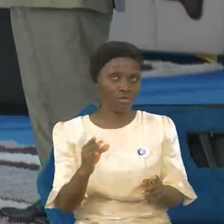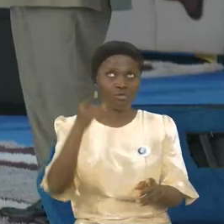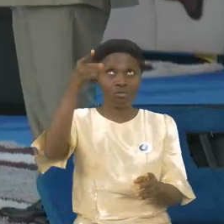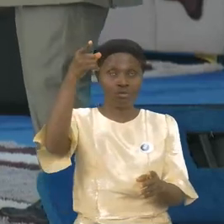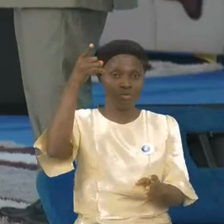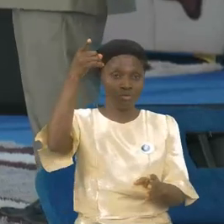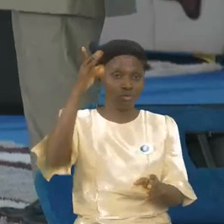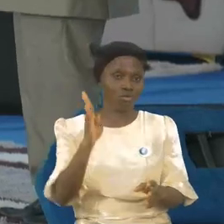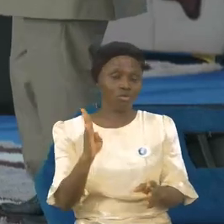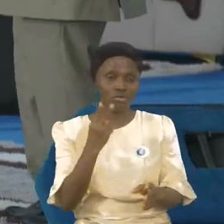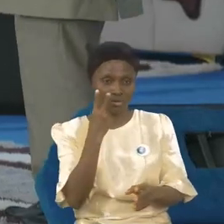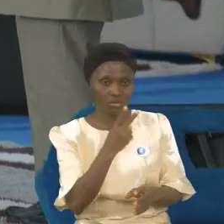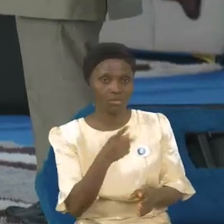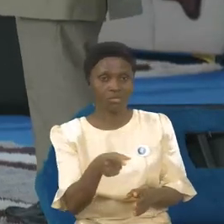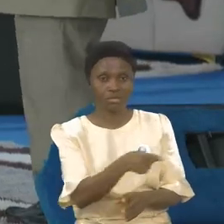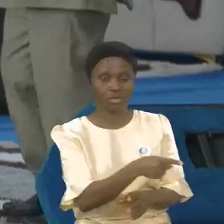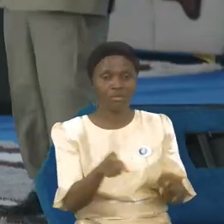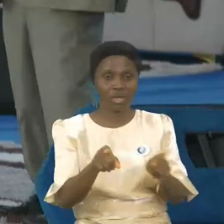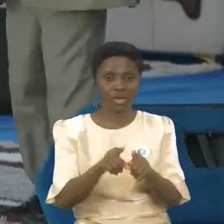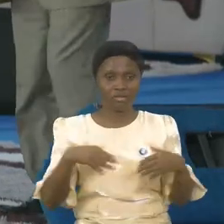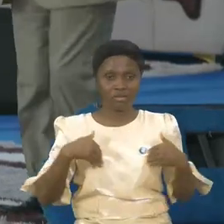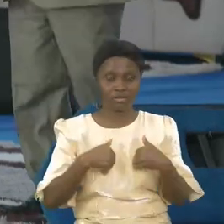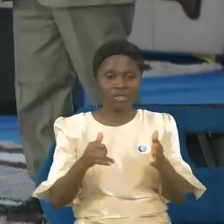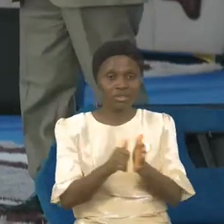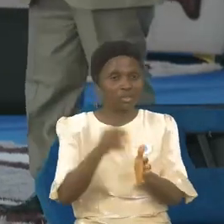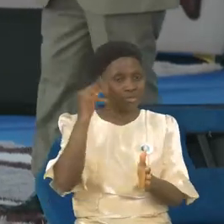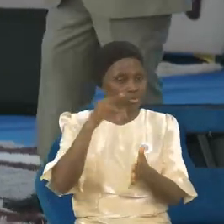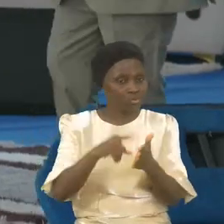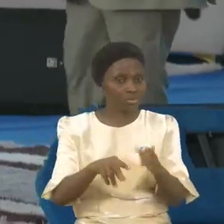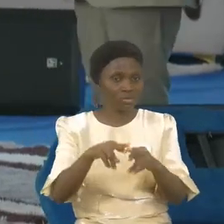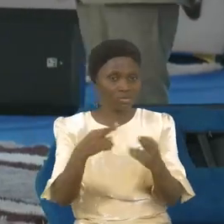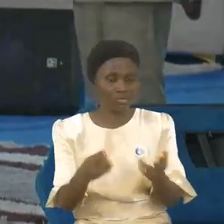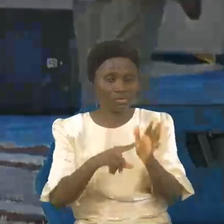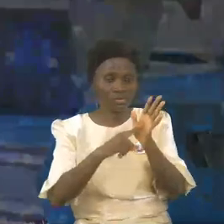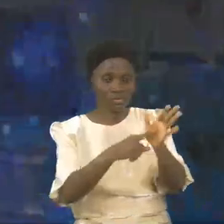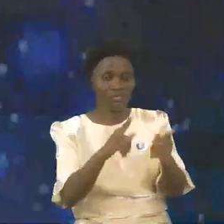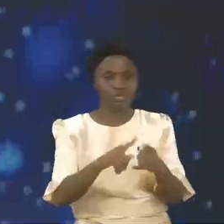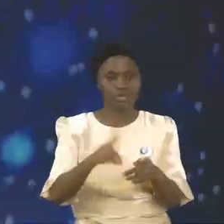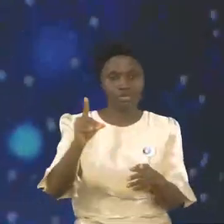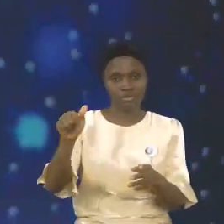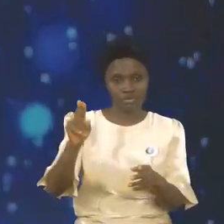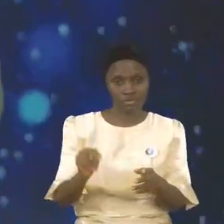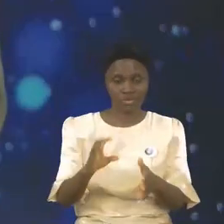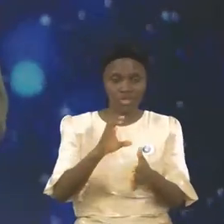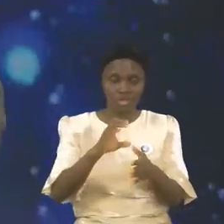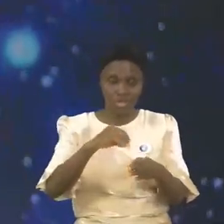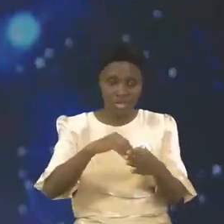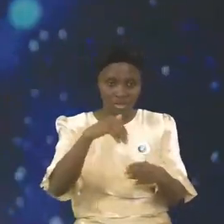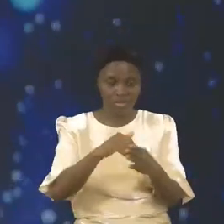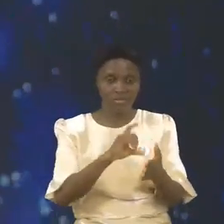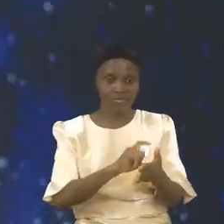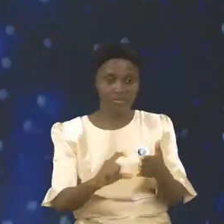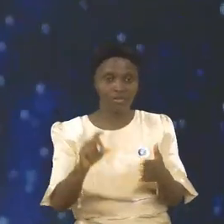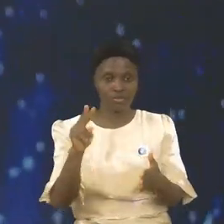Dieu les voit comme une comme des bêtes c'est ce qui est révélé à Daniel maintenant